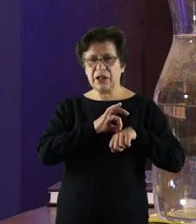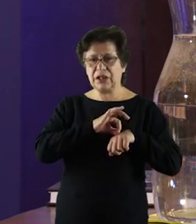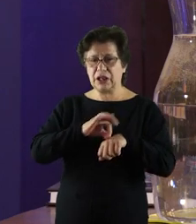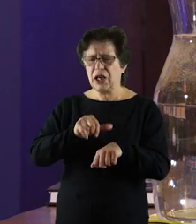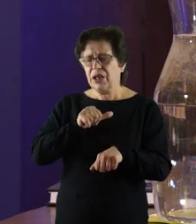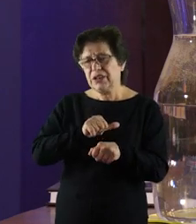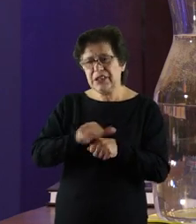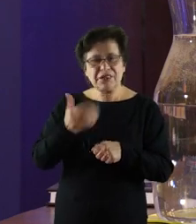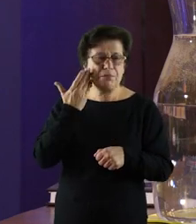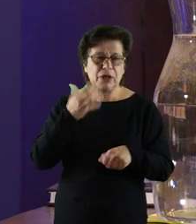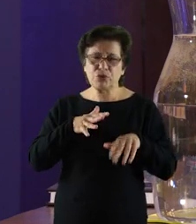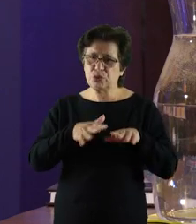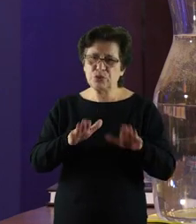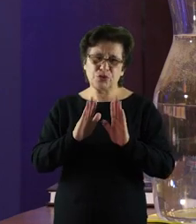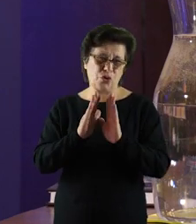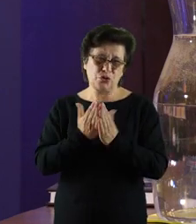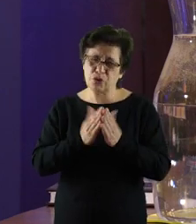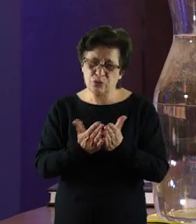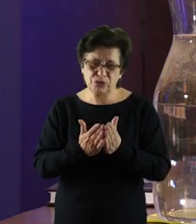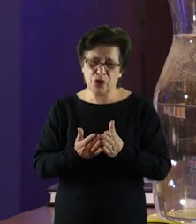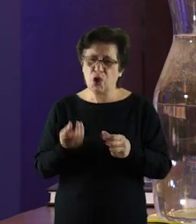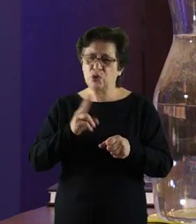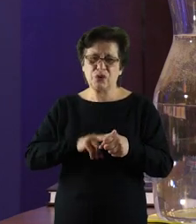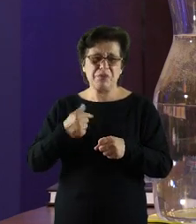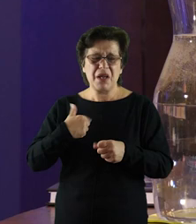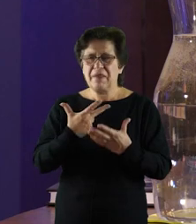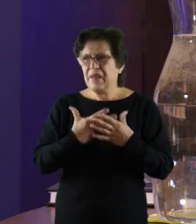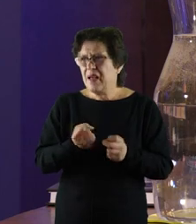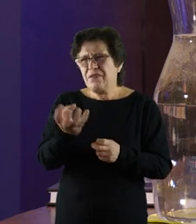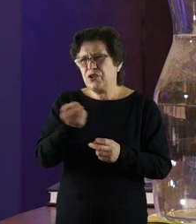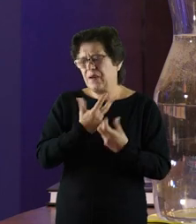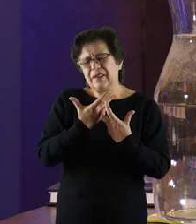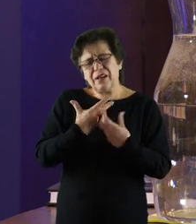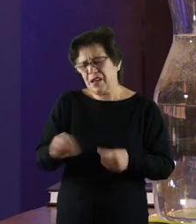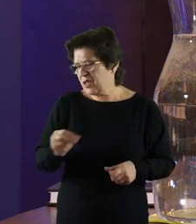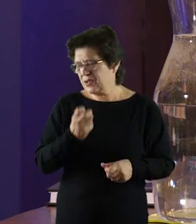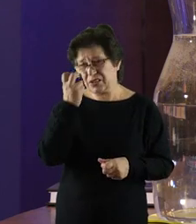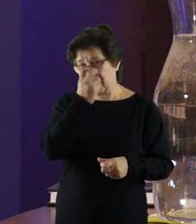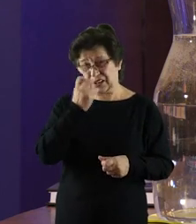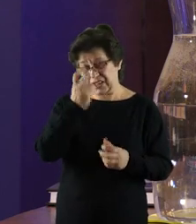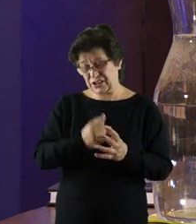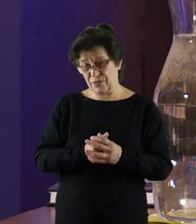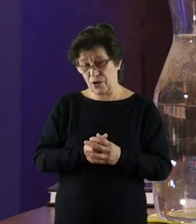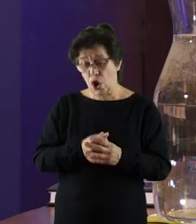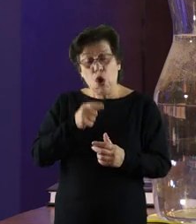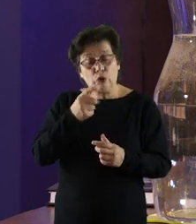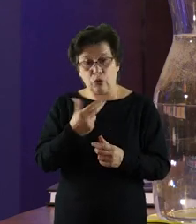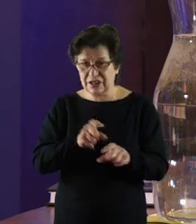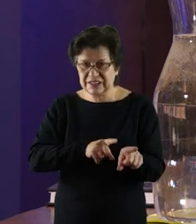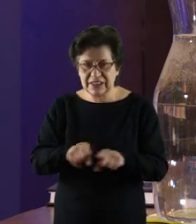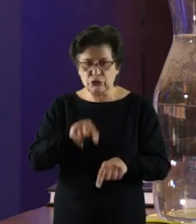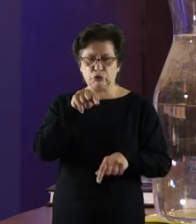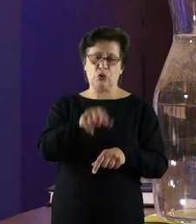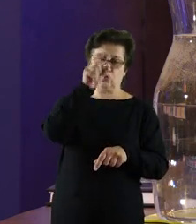bardzo wiele książek, które mnie nie wciągnęły i nie zainteresowały. Ale uważajcie, to nie znaczy, że to są złe książki,